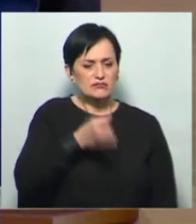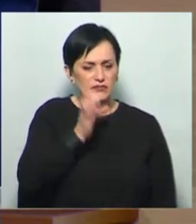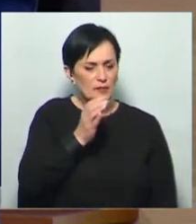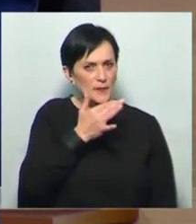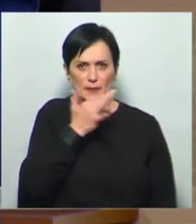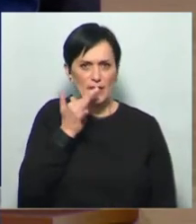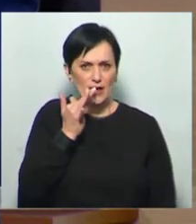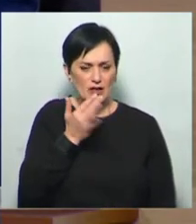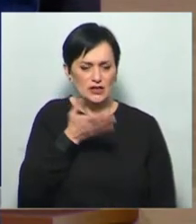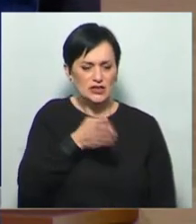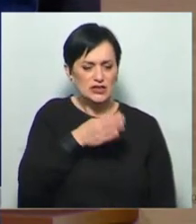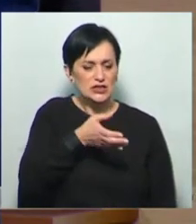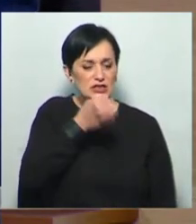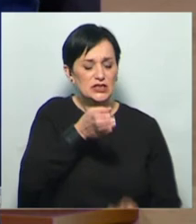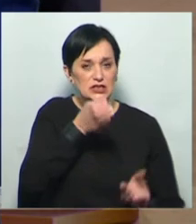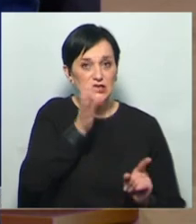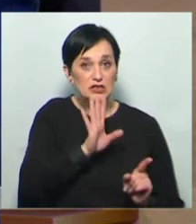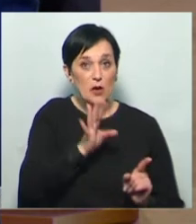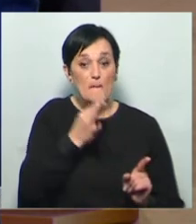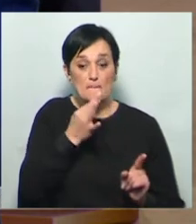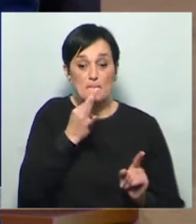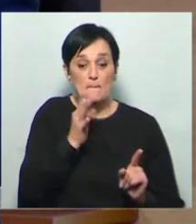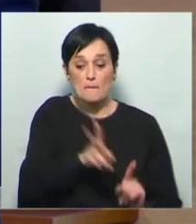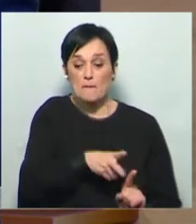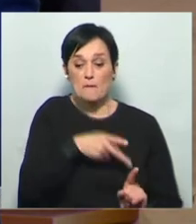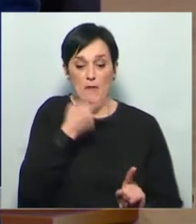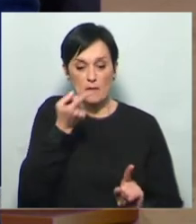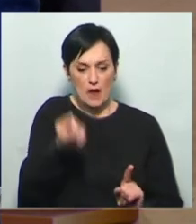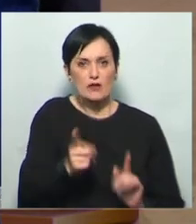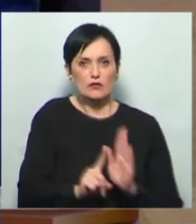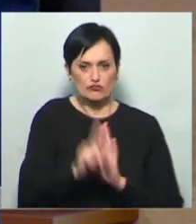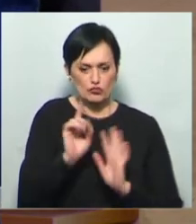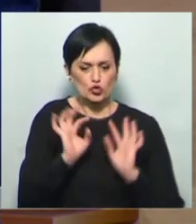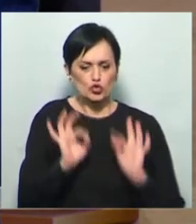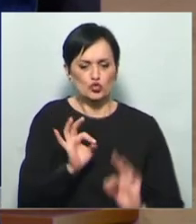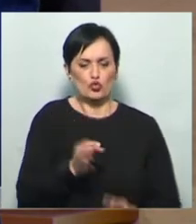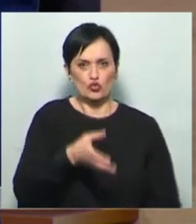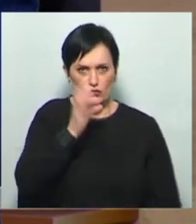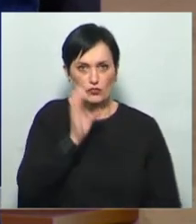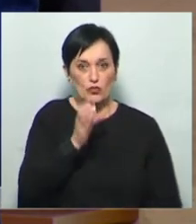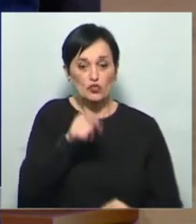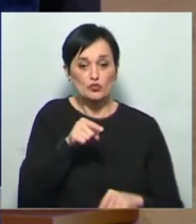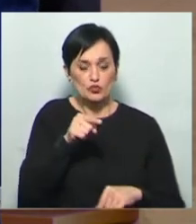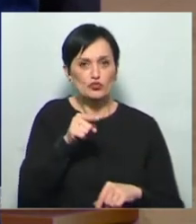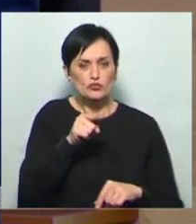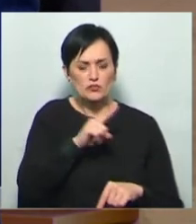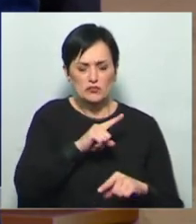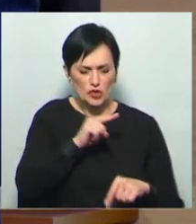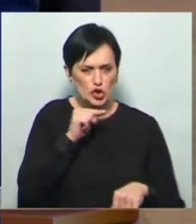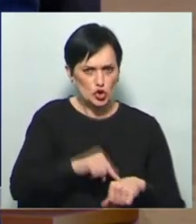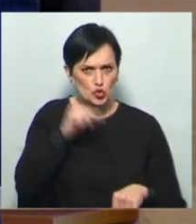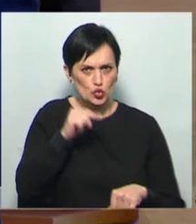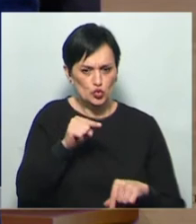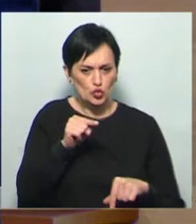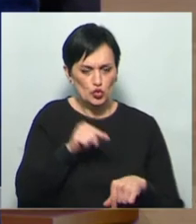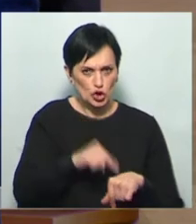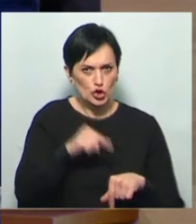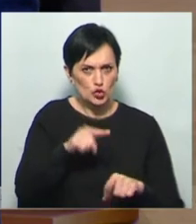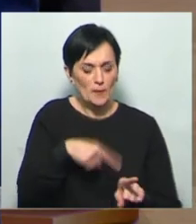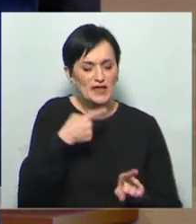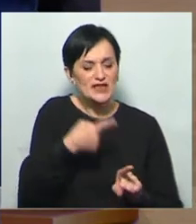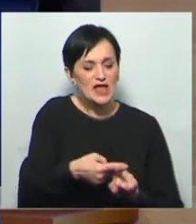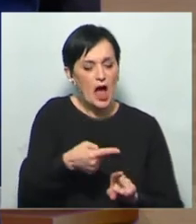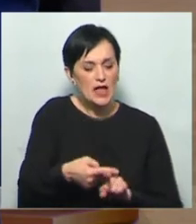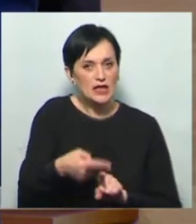და დაიწყო მისი ადეკვატური მიღება, რა თქმა უნდა, მაშინვე იგრძნობდა იმ დადებით